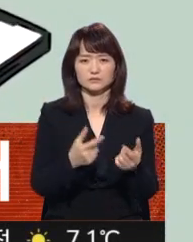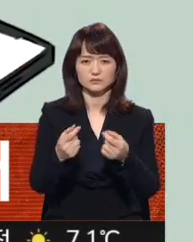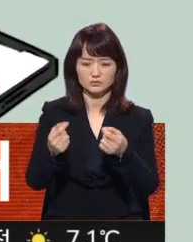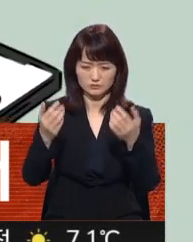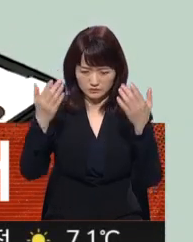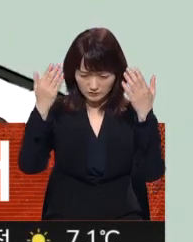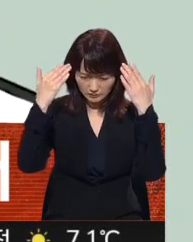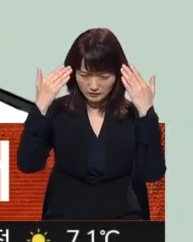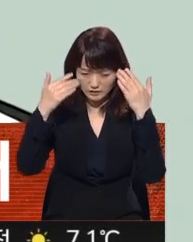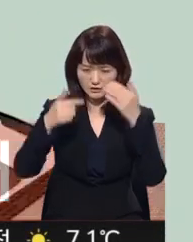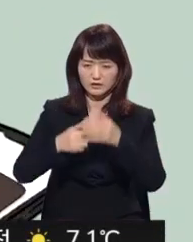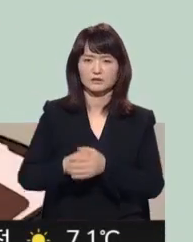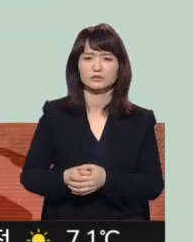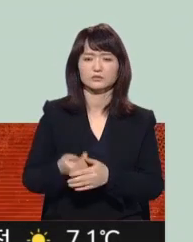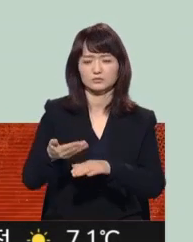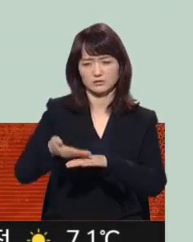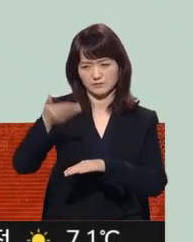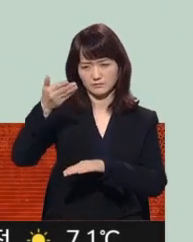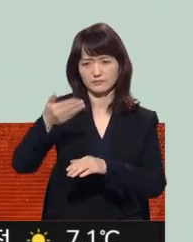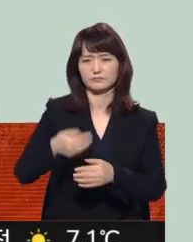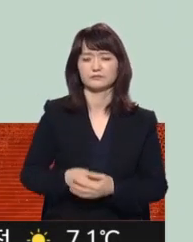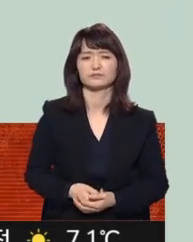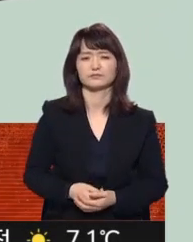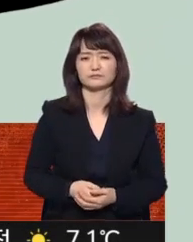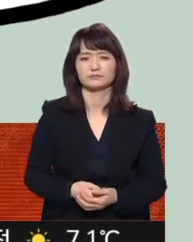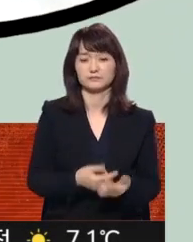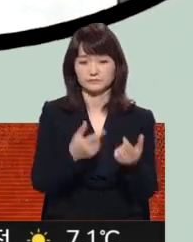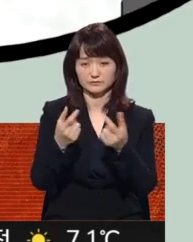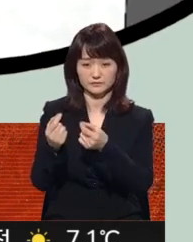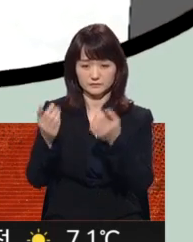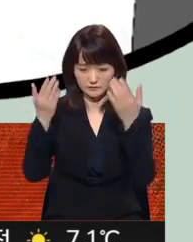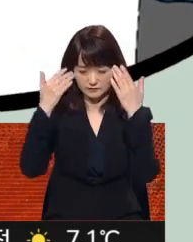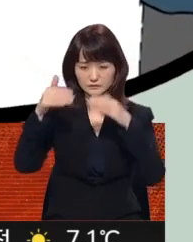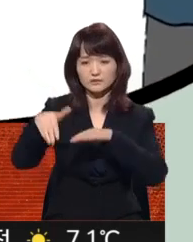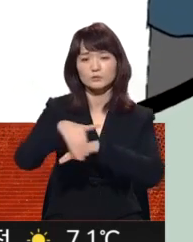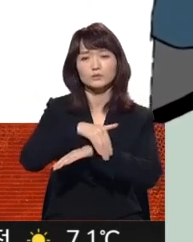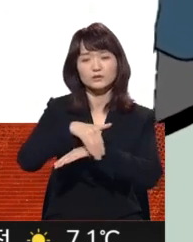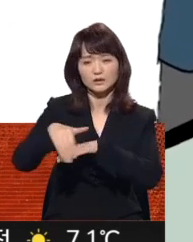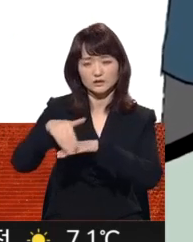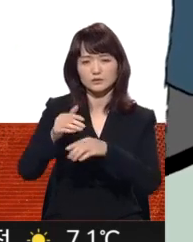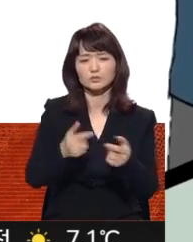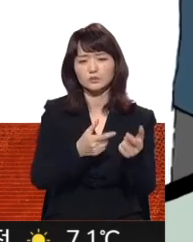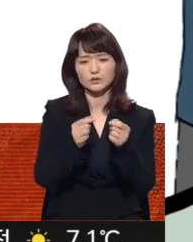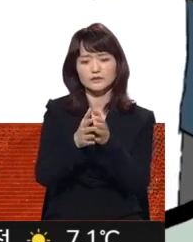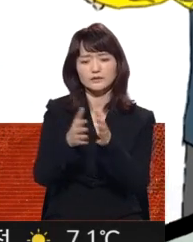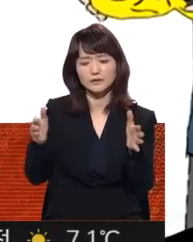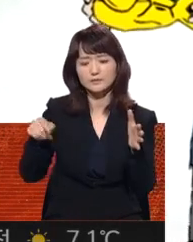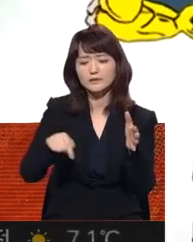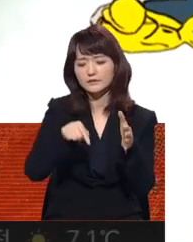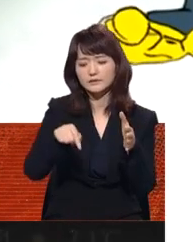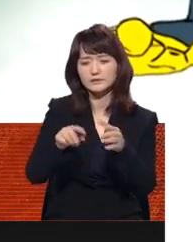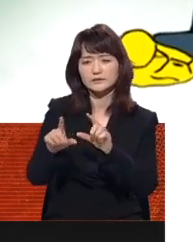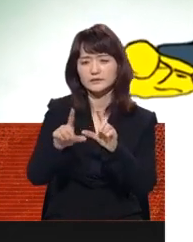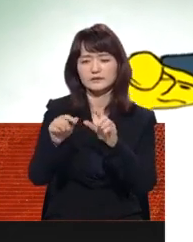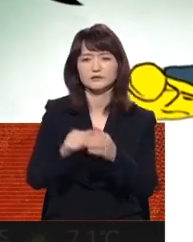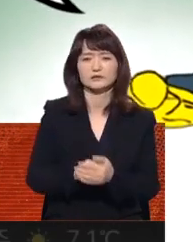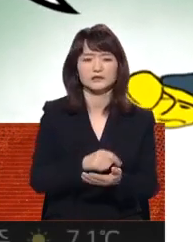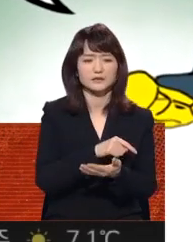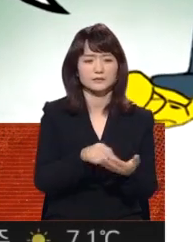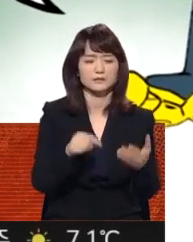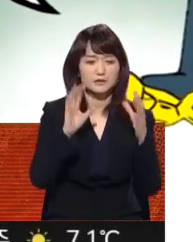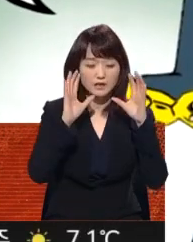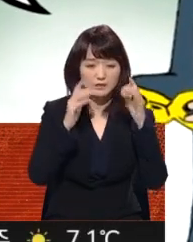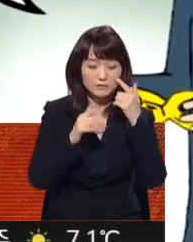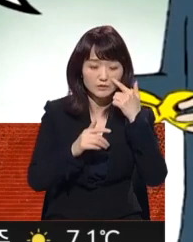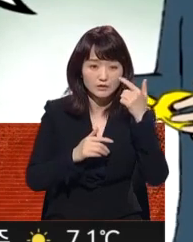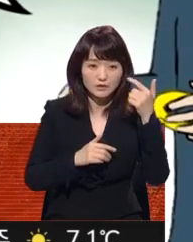6학년 선배였던 거예요 그러니까 같은 학교 다니고 같은 아파트에 사는 선배기 때문에 사실은 그 아버지가 그 피해 아동 아버지가 볼